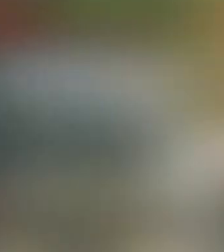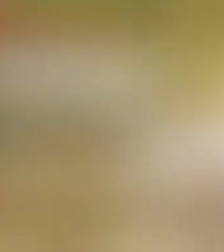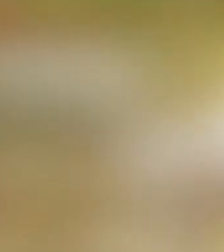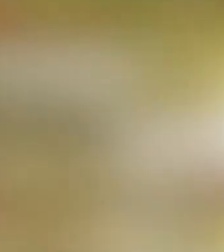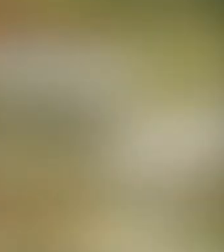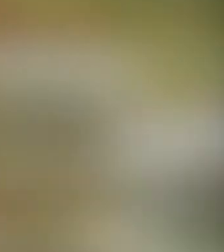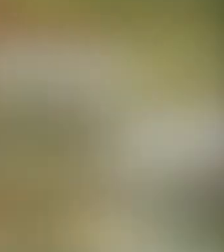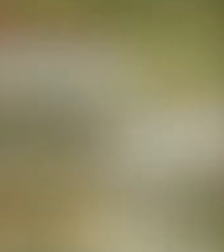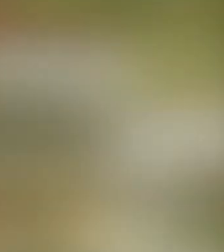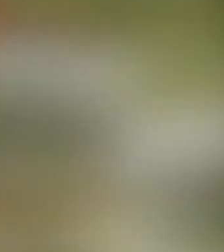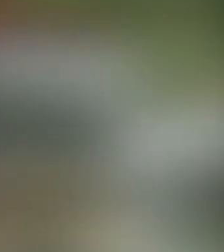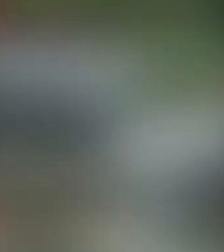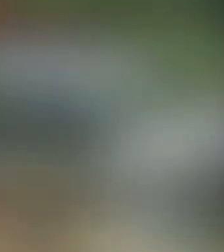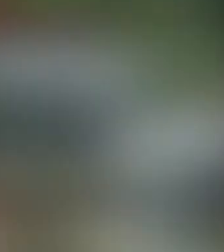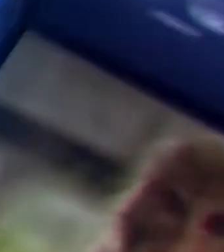एनटीभी कोहलपुर।